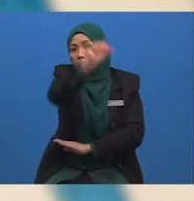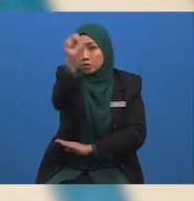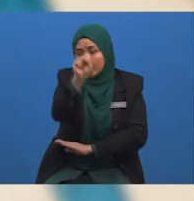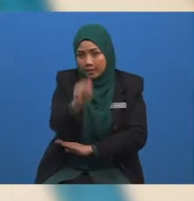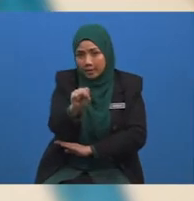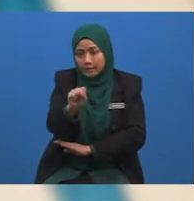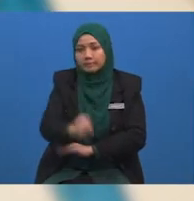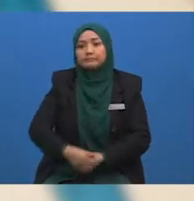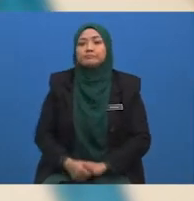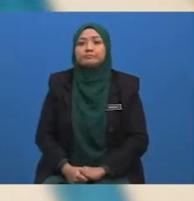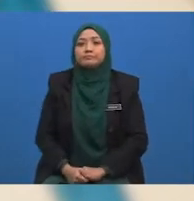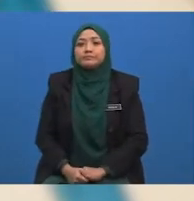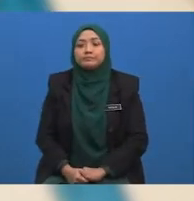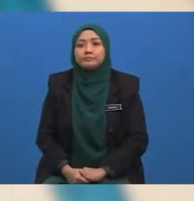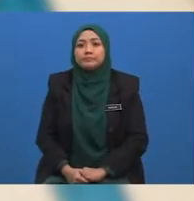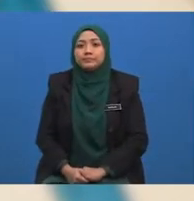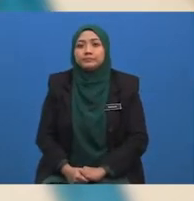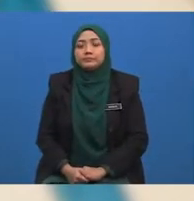Jom kita lihat sama-sama.